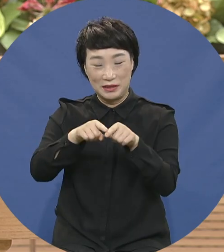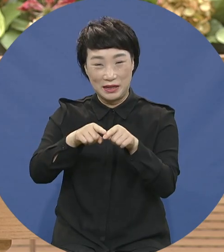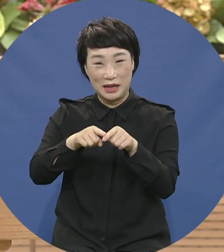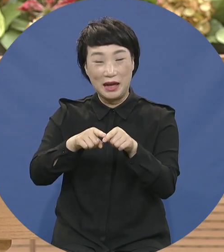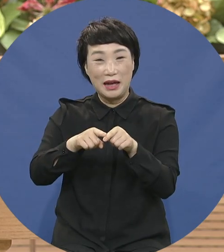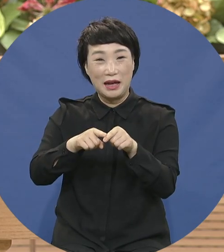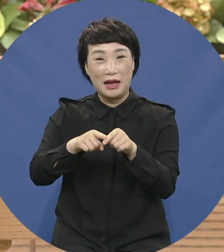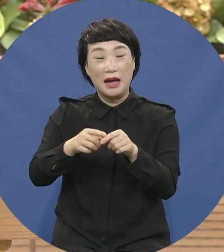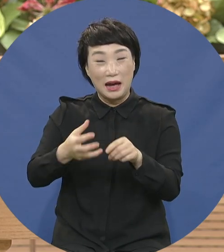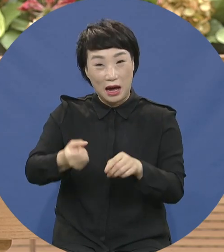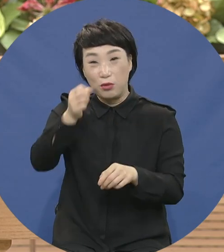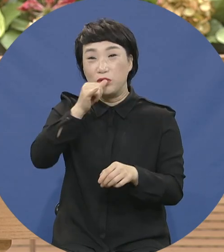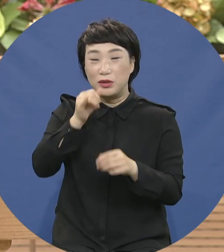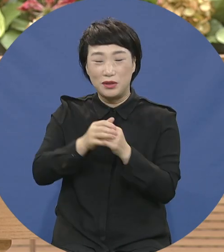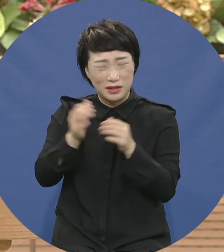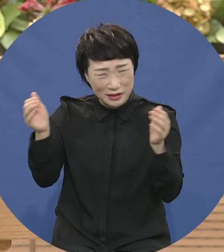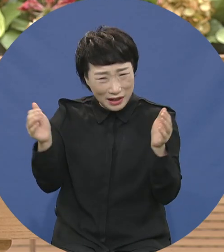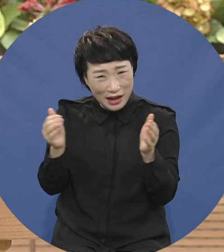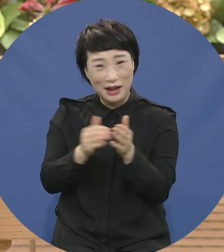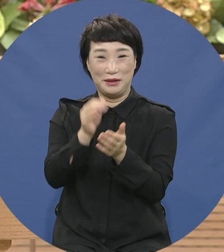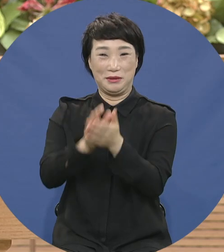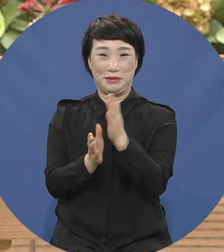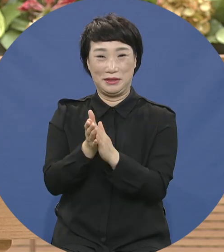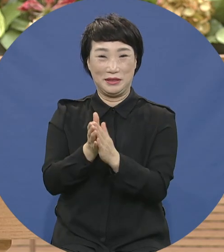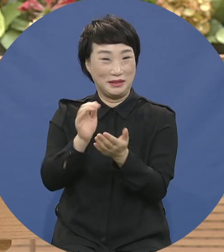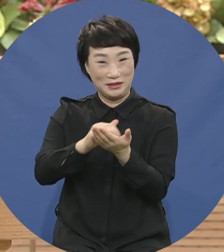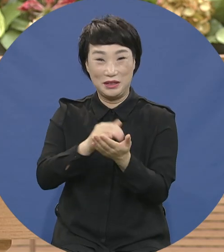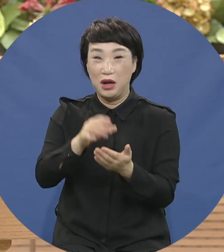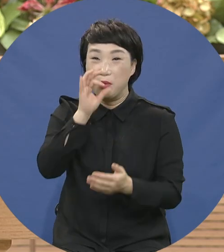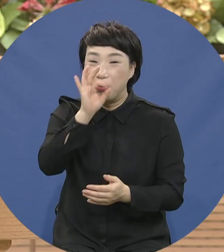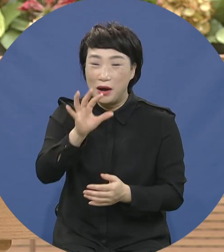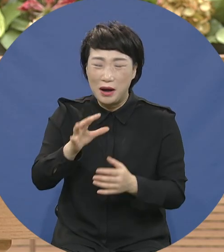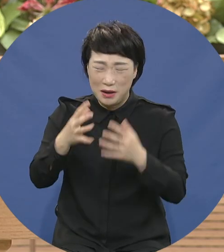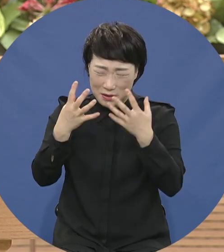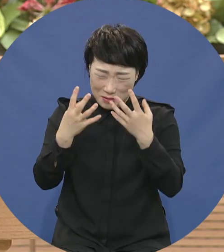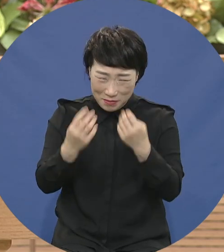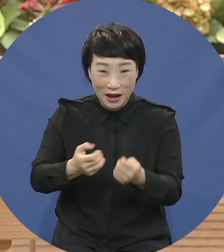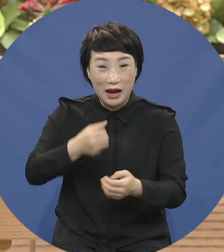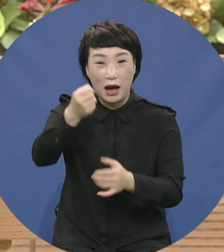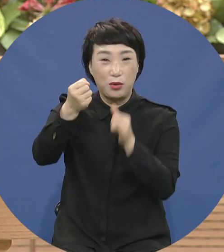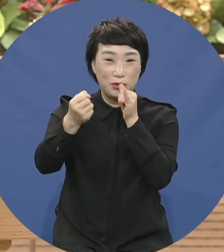한량 측량 없으시게 많으신 분이시다.